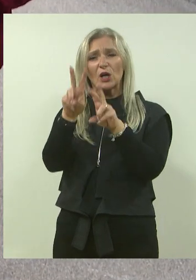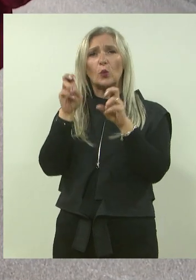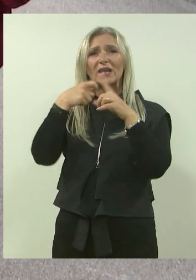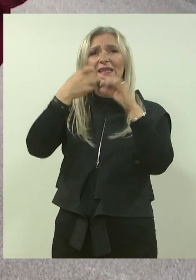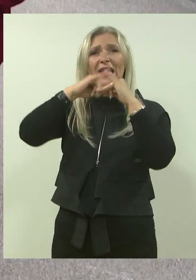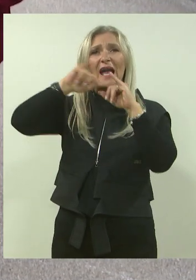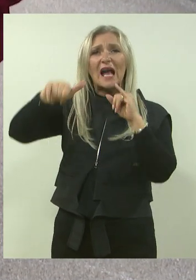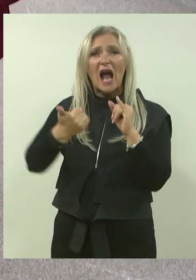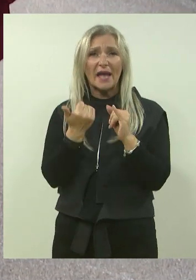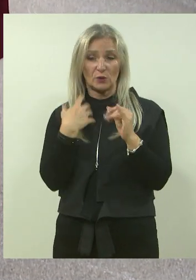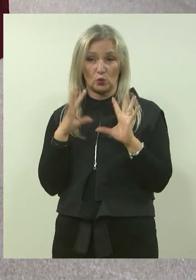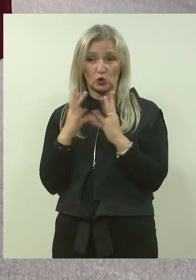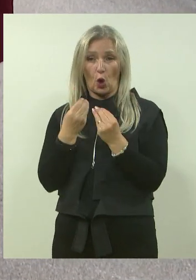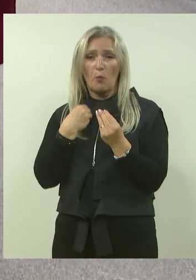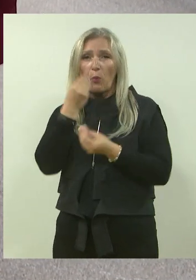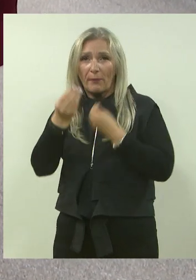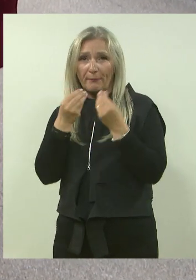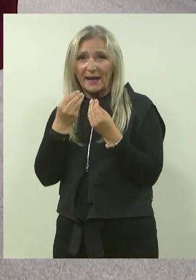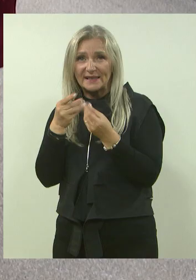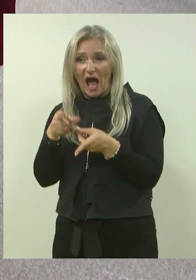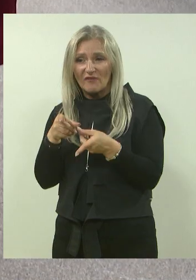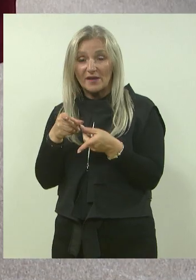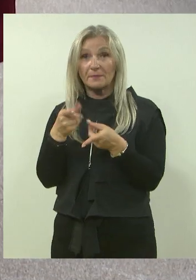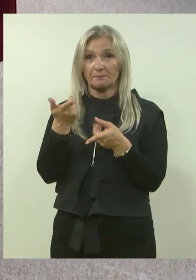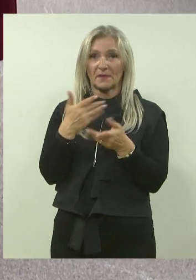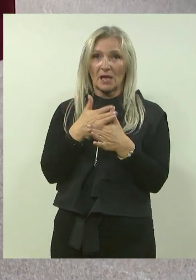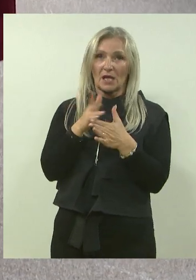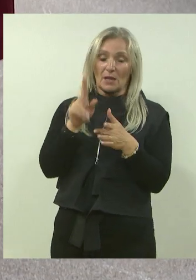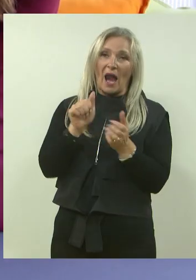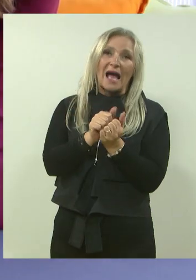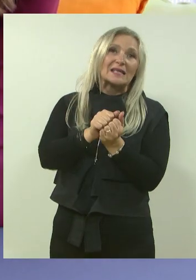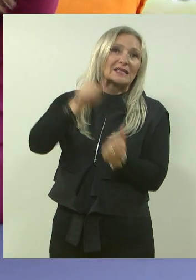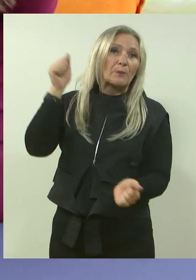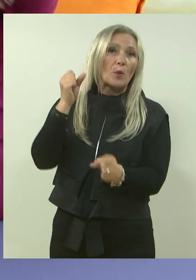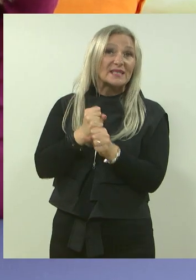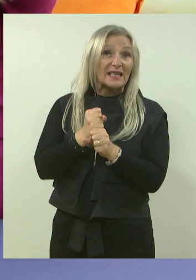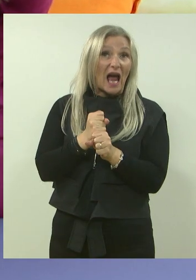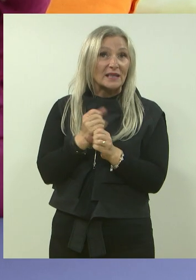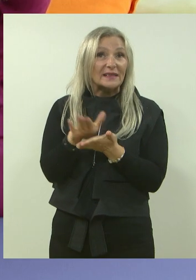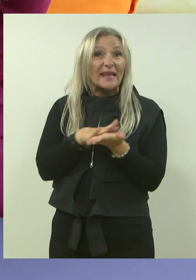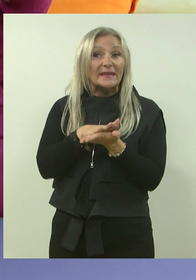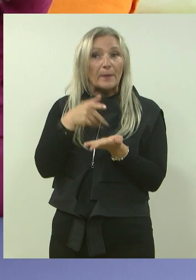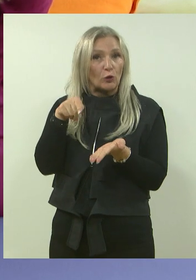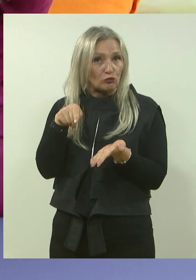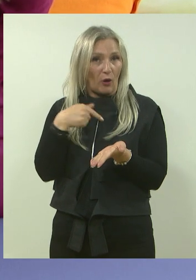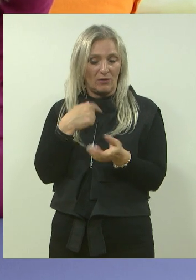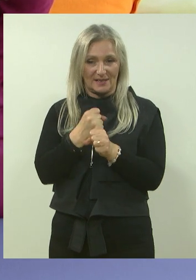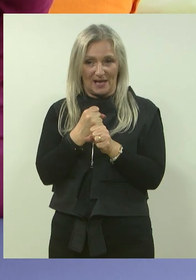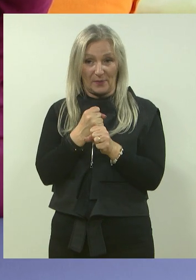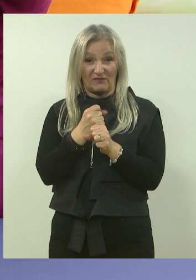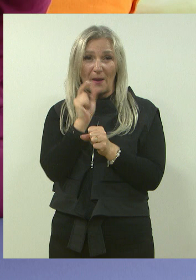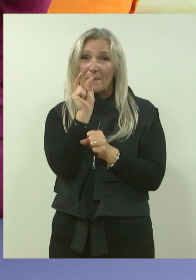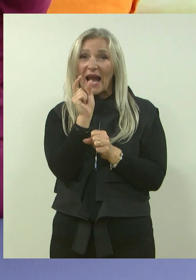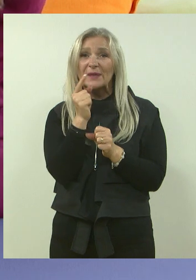sklopu jednog kolegija. I na kraju sam, između ostaloga, imala i diplomski rad na temelju toga, pa sam napravila mali rječnik svojeg